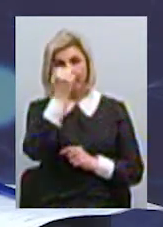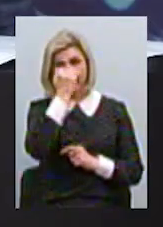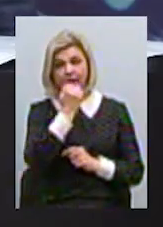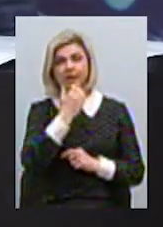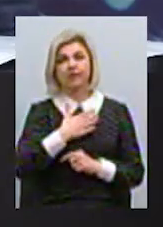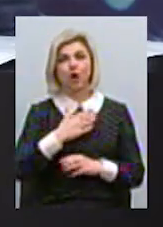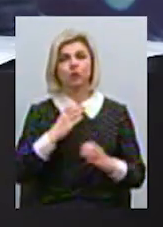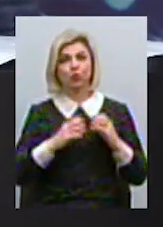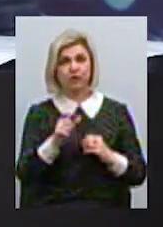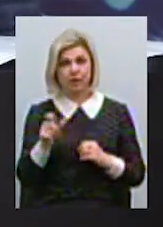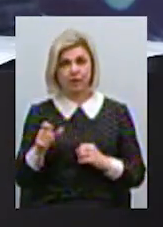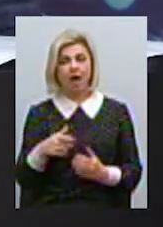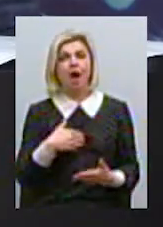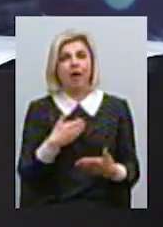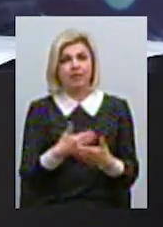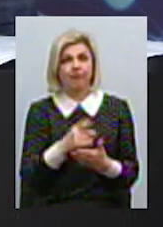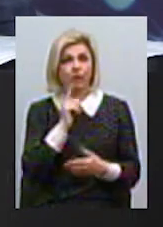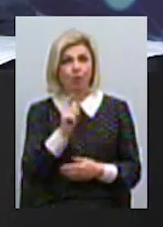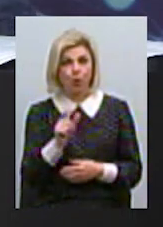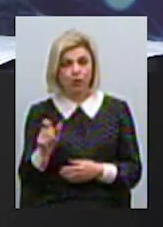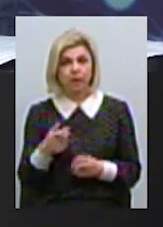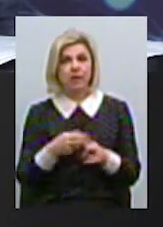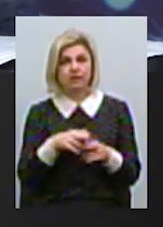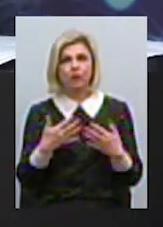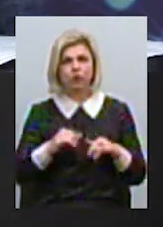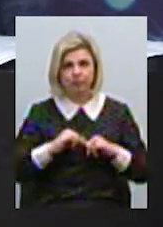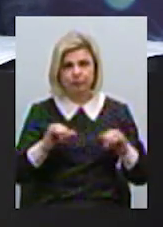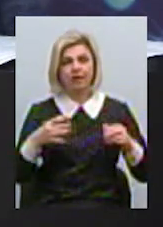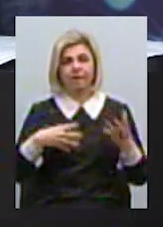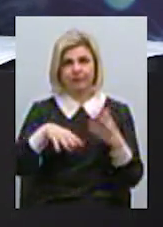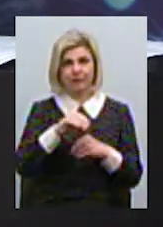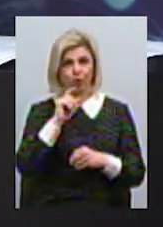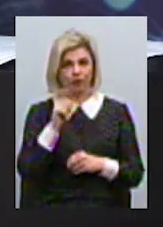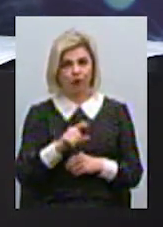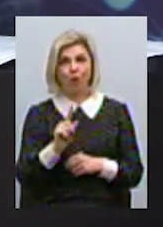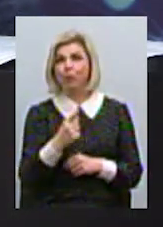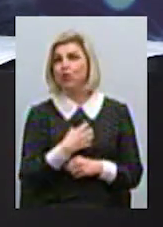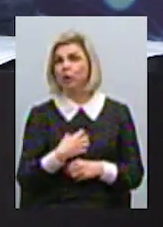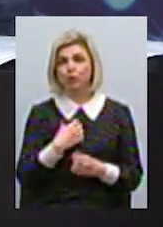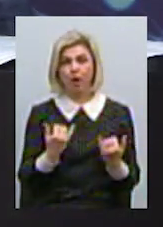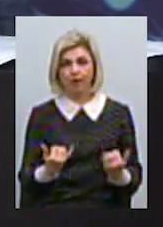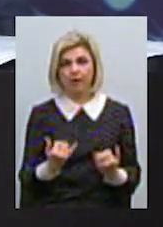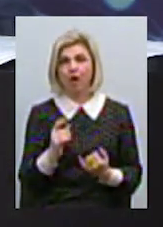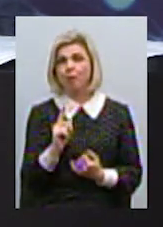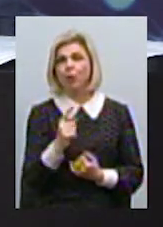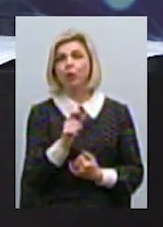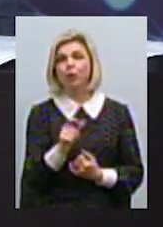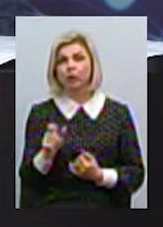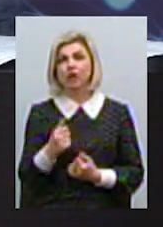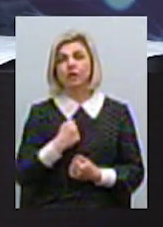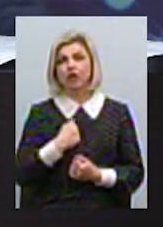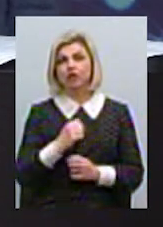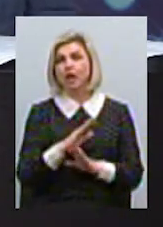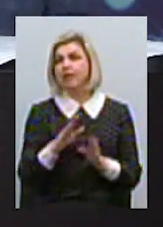студентам, нашій активній молоді, цей інститут поширюється на теренах всієї країни. Чому він актуальний? А тому що люди, на жаль, не